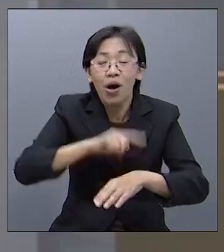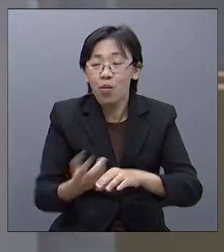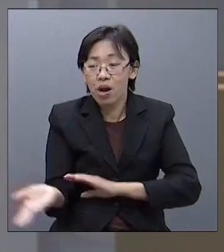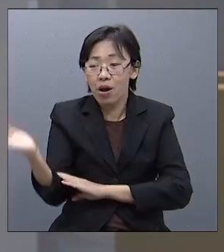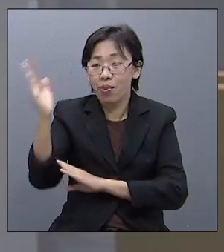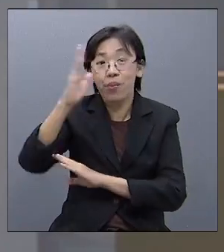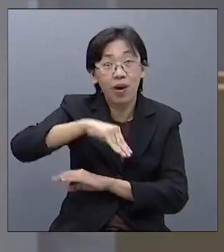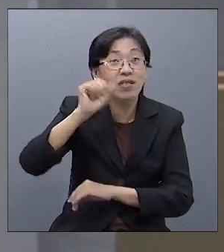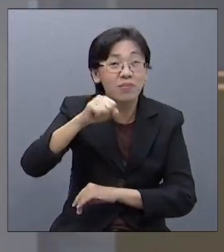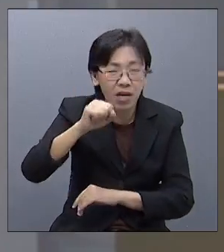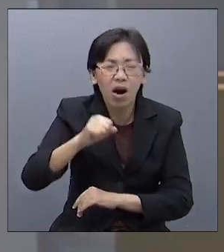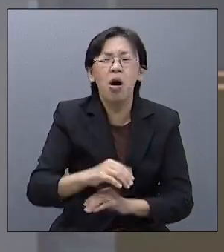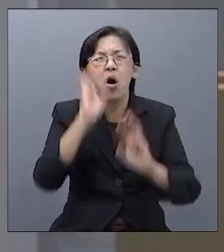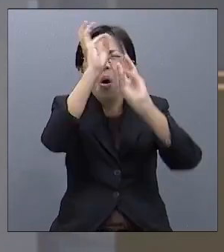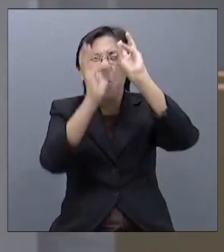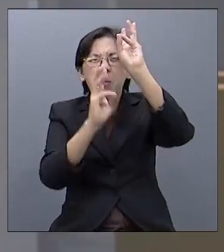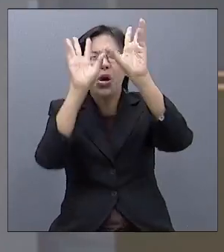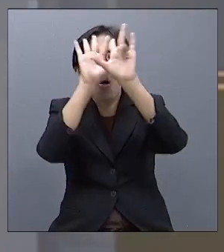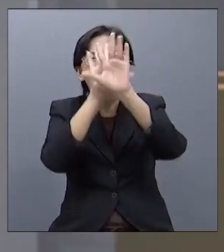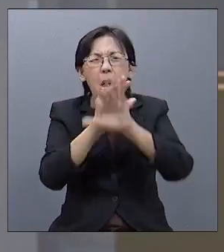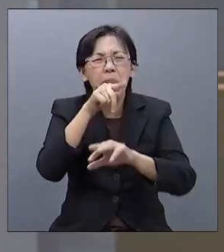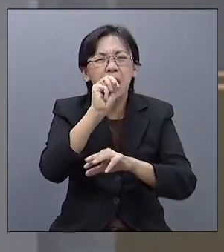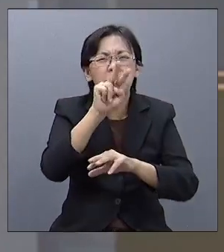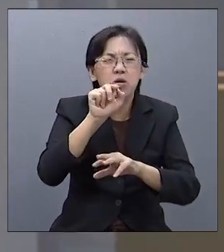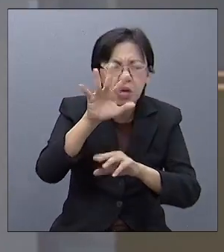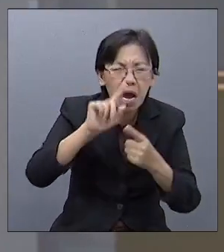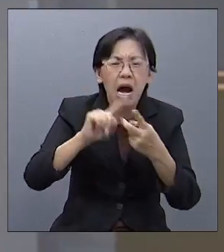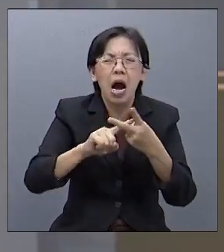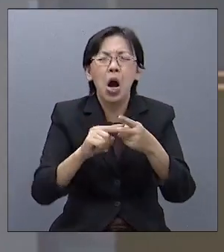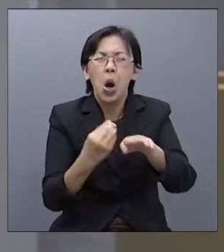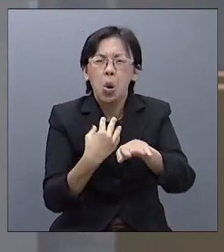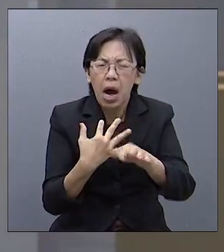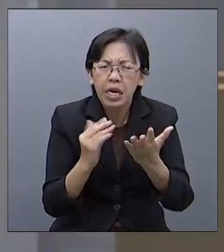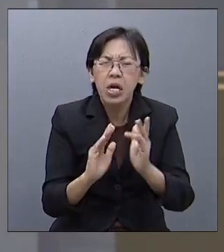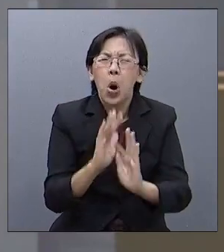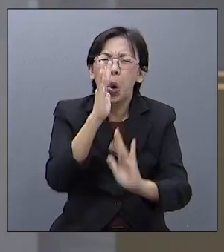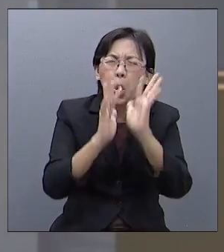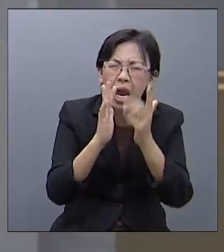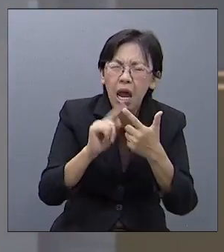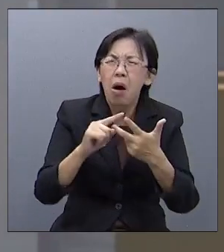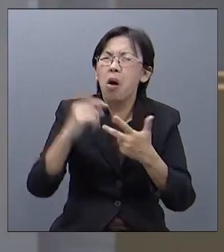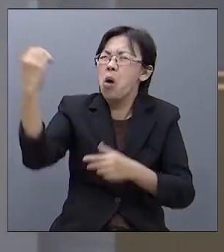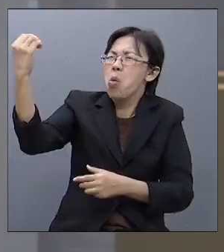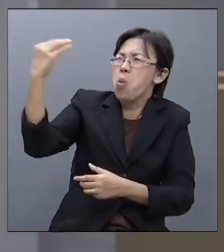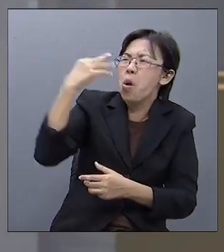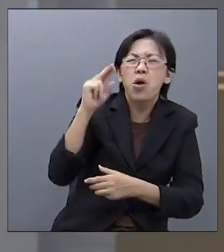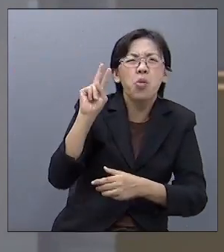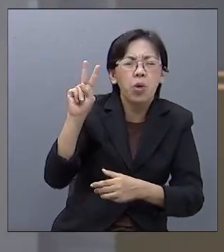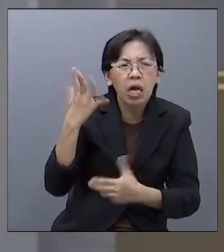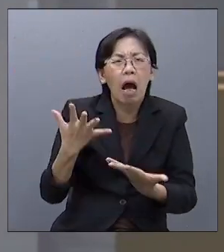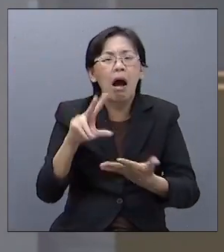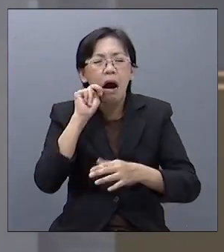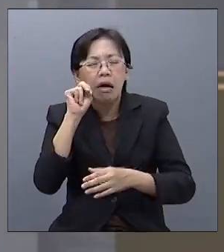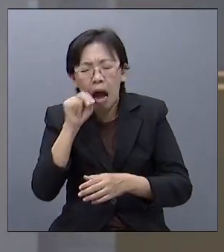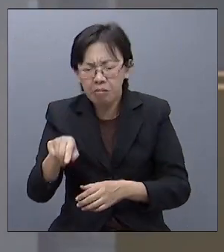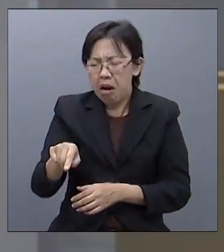คะต้องเผชิญไหนจะฝุ่นไหนจะควันไหนจะ UV นะคะแล้วก็ยังมีอีกหลายปัจจัยเช่นน้ำจากหลากหลายแหล่งที่เป็นแหล่งที่บางทีเรา